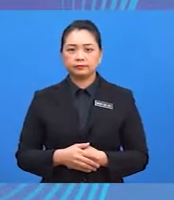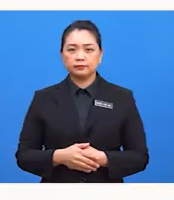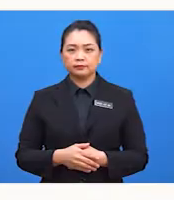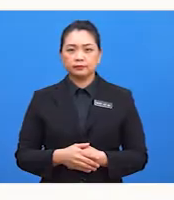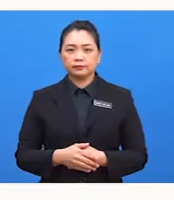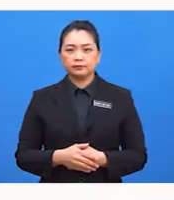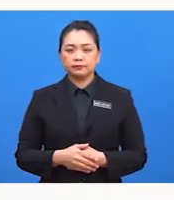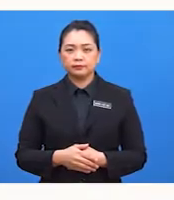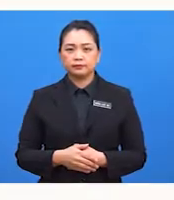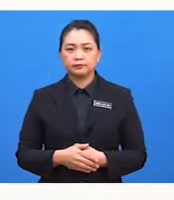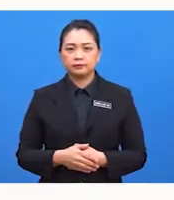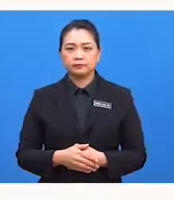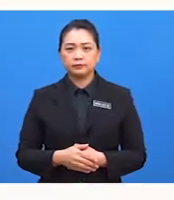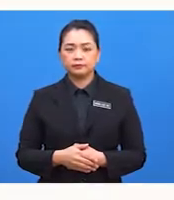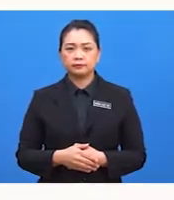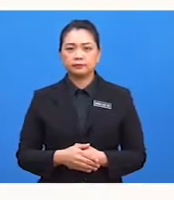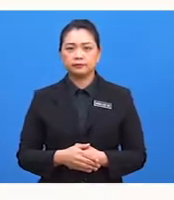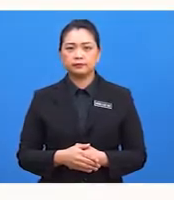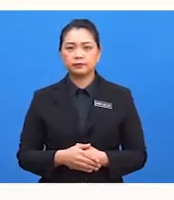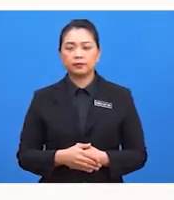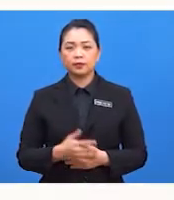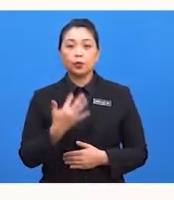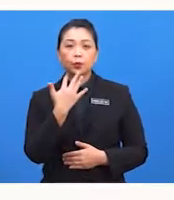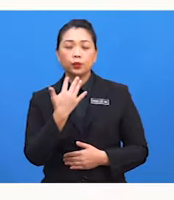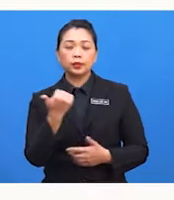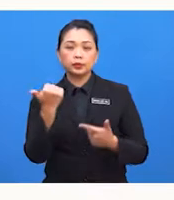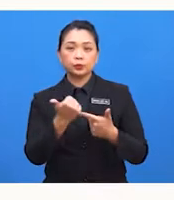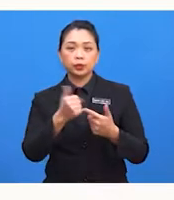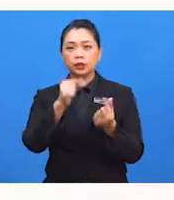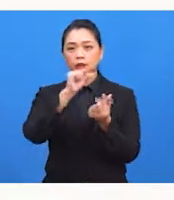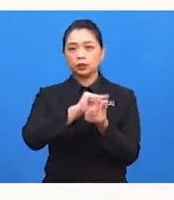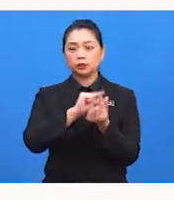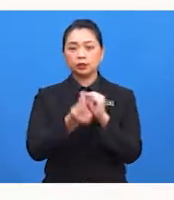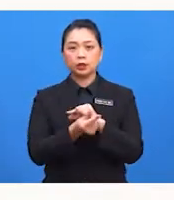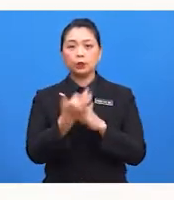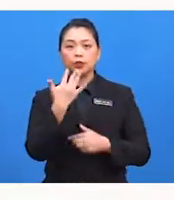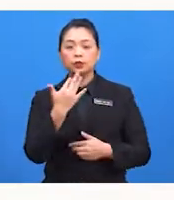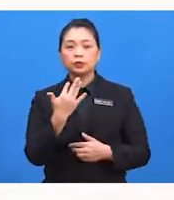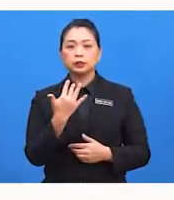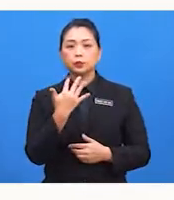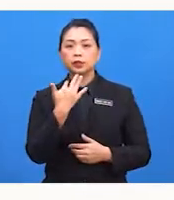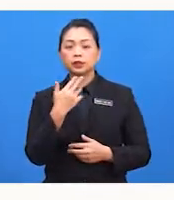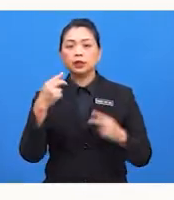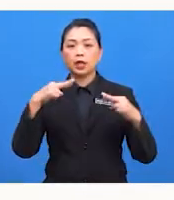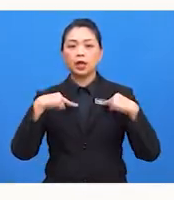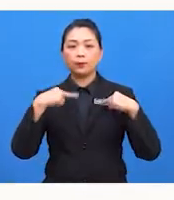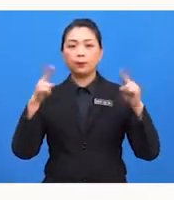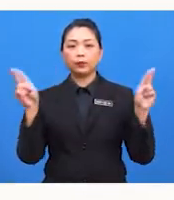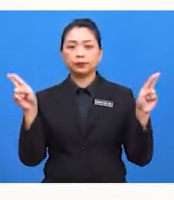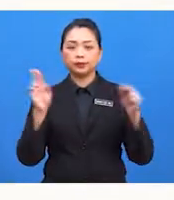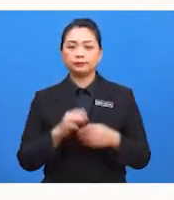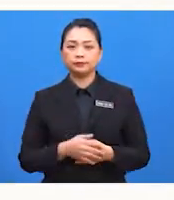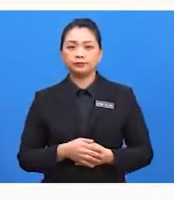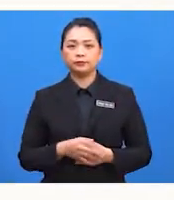Warna yang kedua adalah warna harmoni. Apakah warna harmoni? Sini